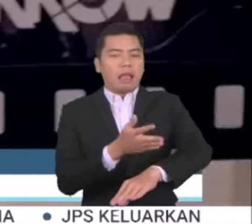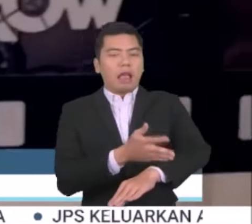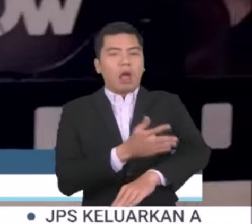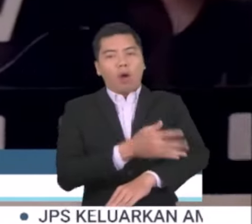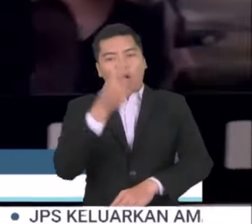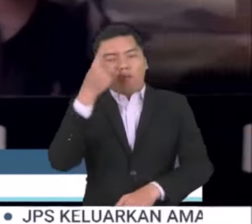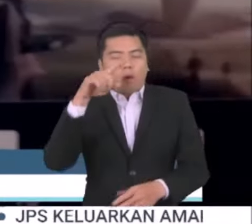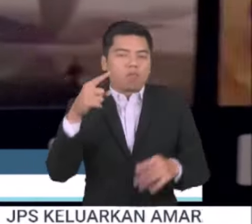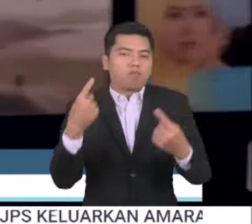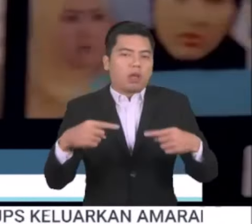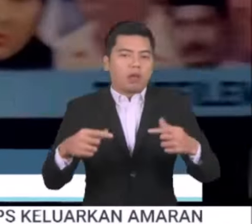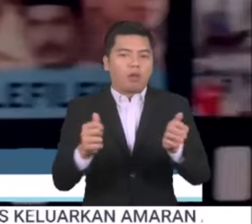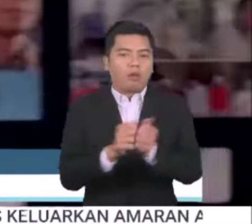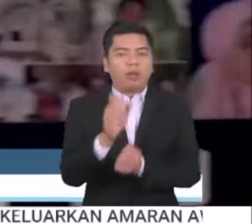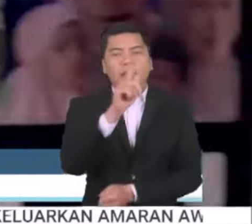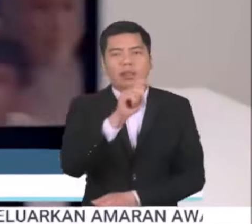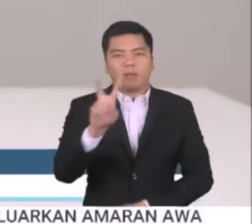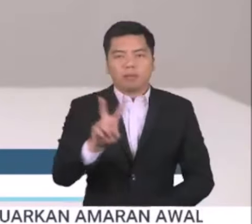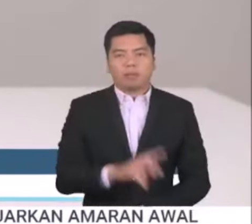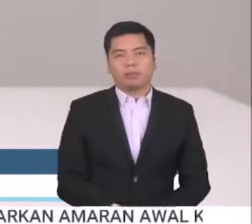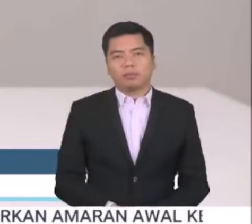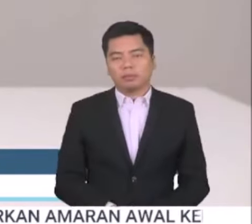kredibiliti ditawar siaran TV.